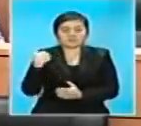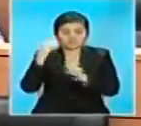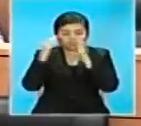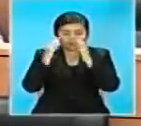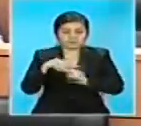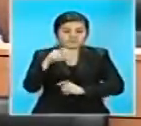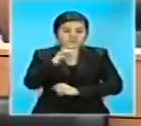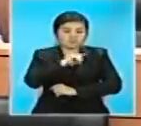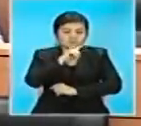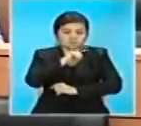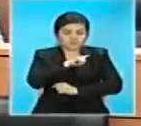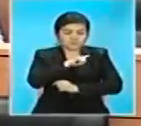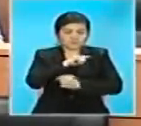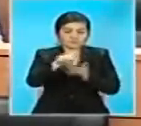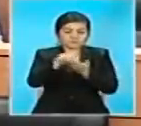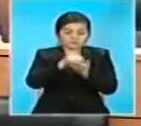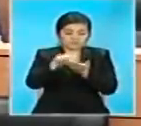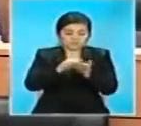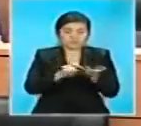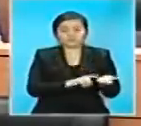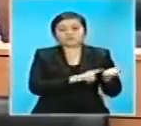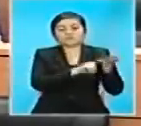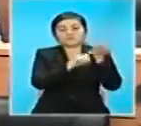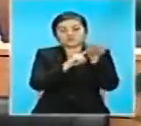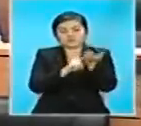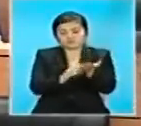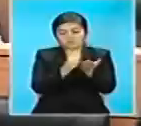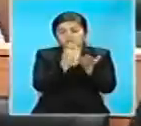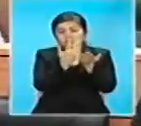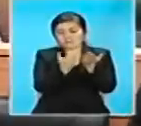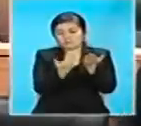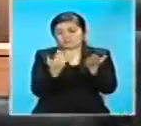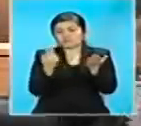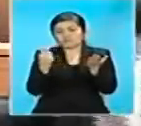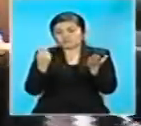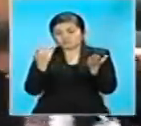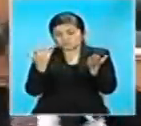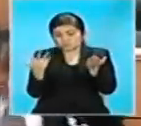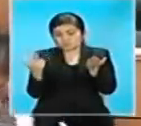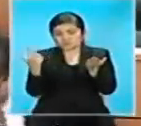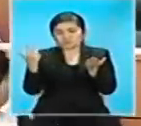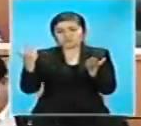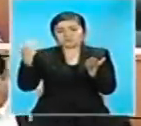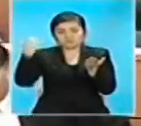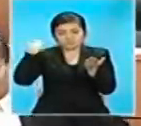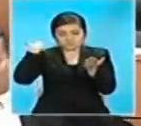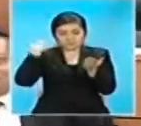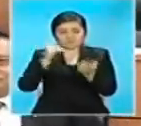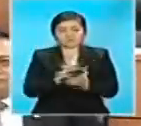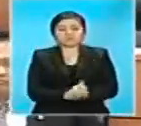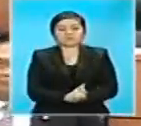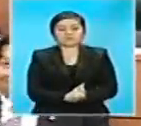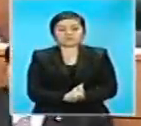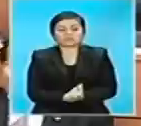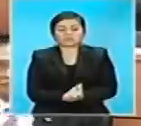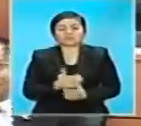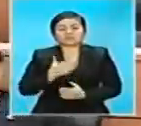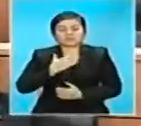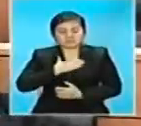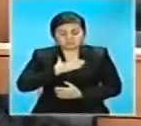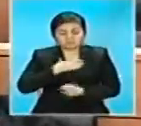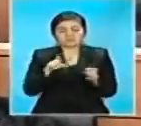เสนอร่างทั้ง3ฉบับซึ่งตัวของผมเองนั้นขอส